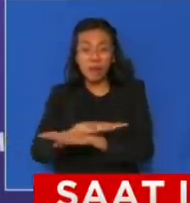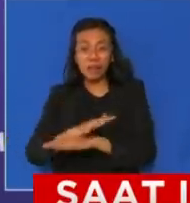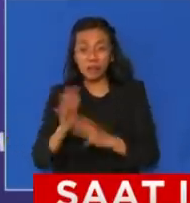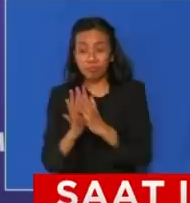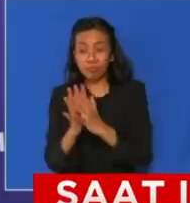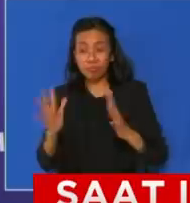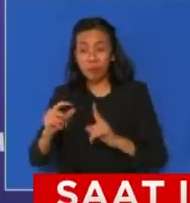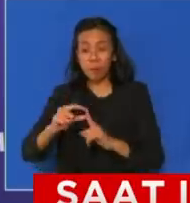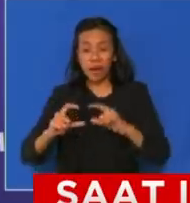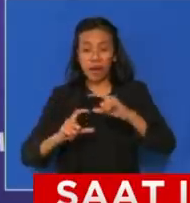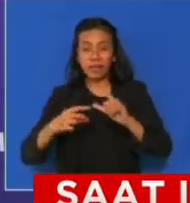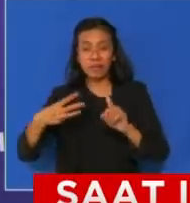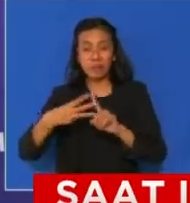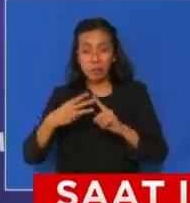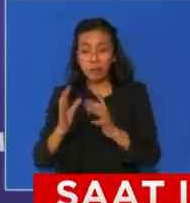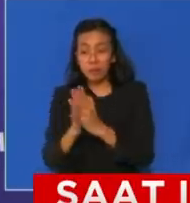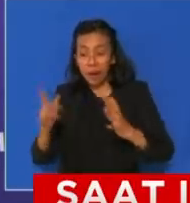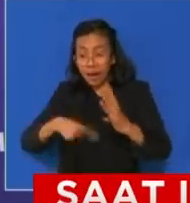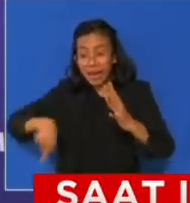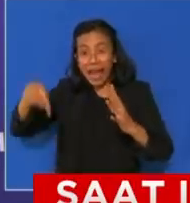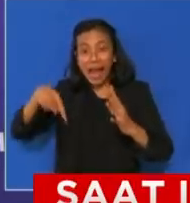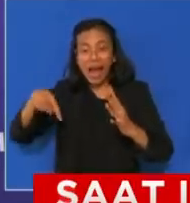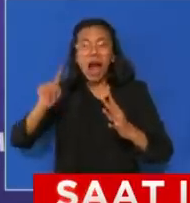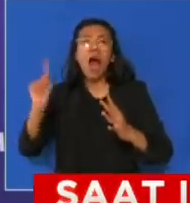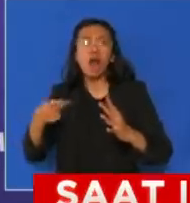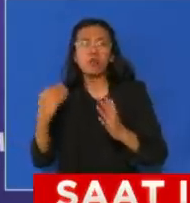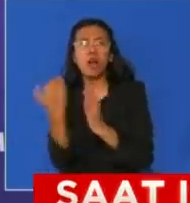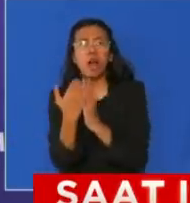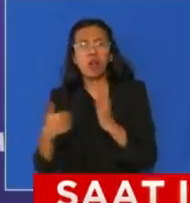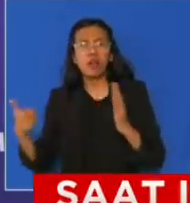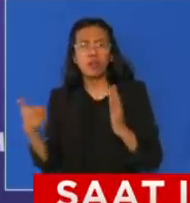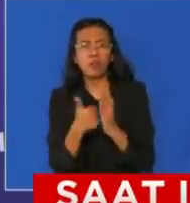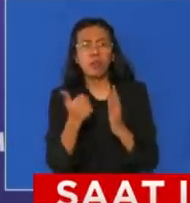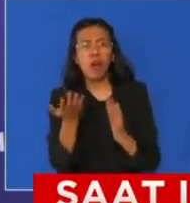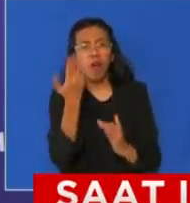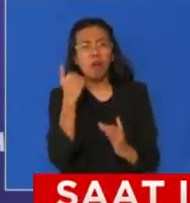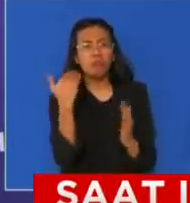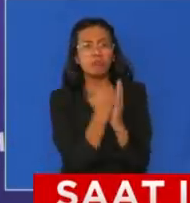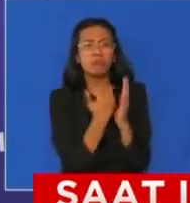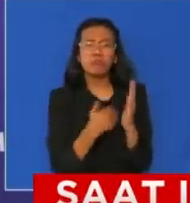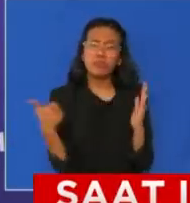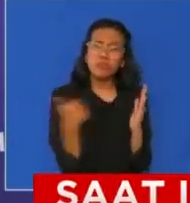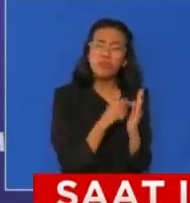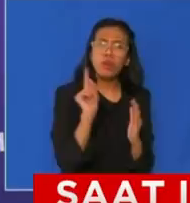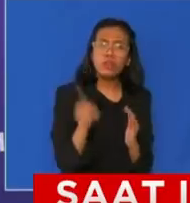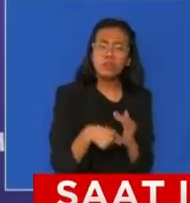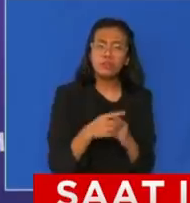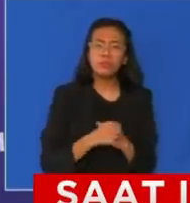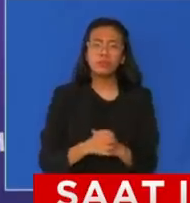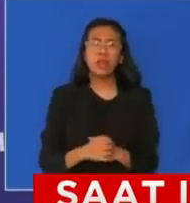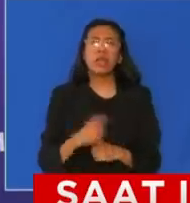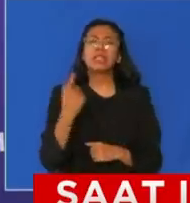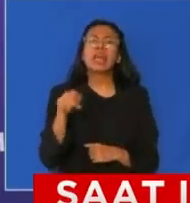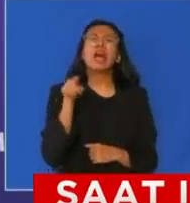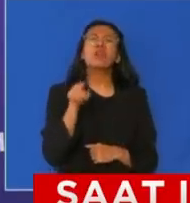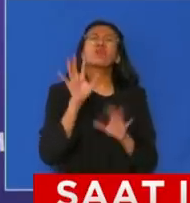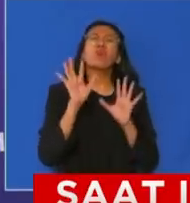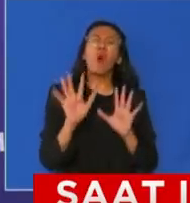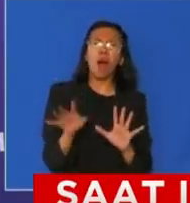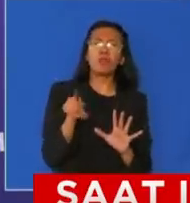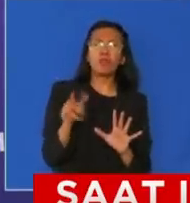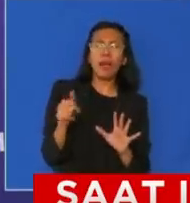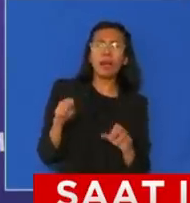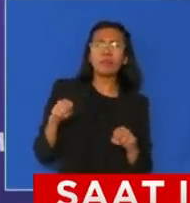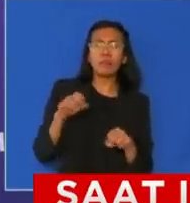psbb pembatasan sosial berskala besar Mari kita patuhi dengan sepenuhnya hanya ini cara untuk kita bisa